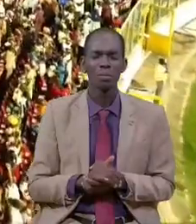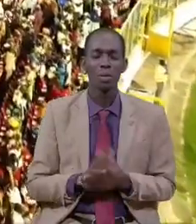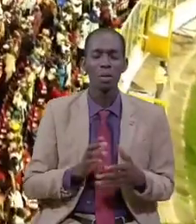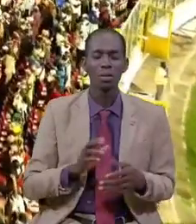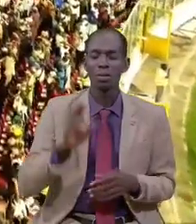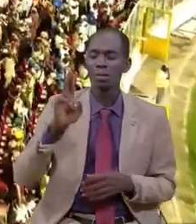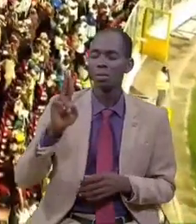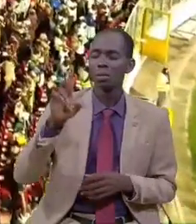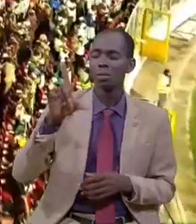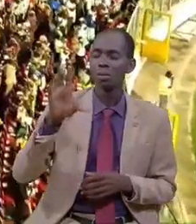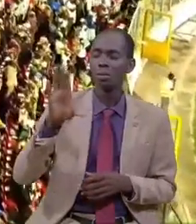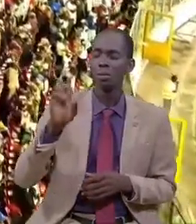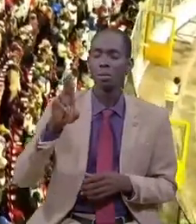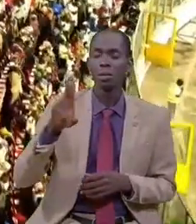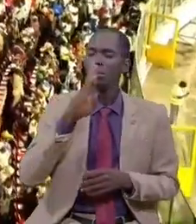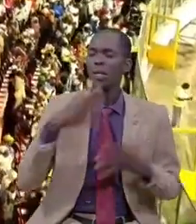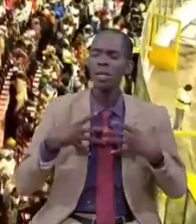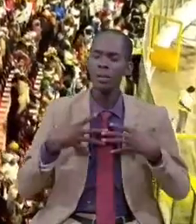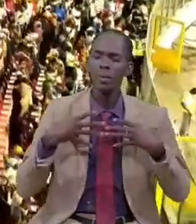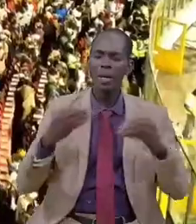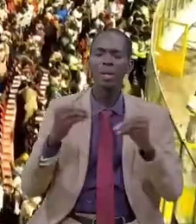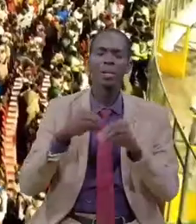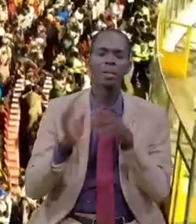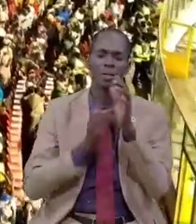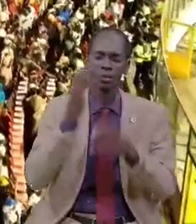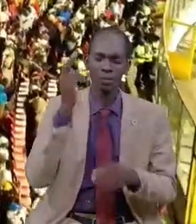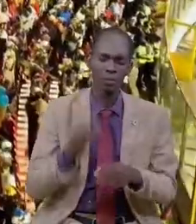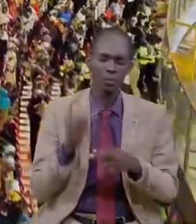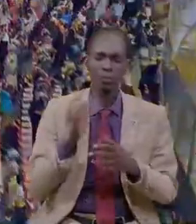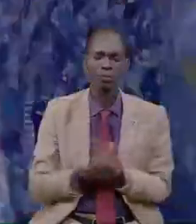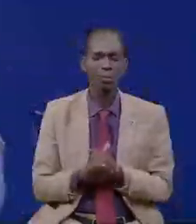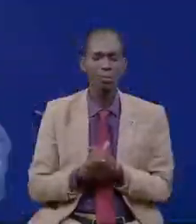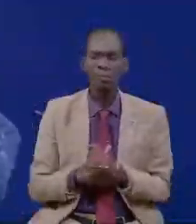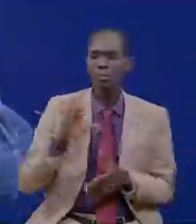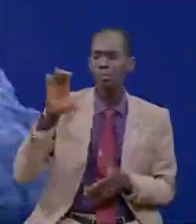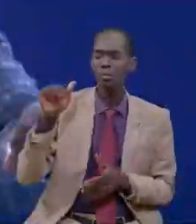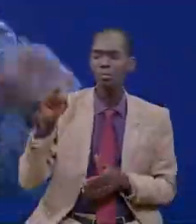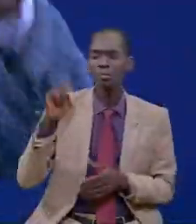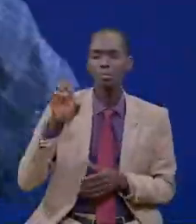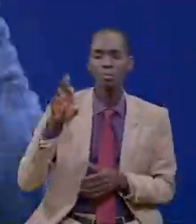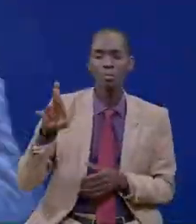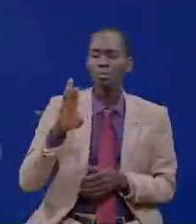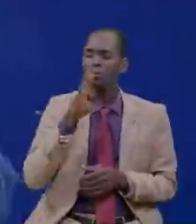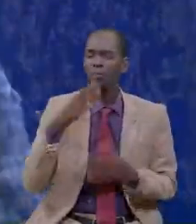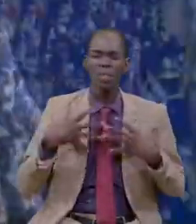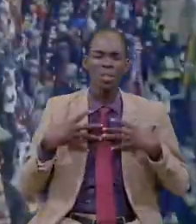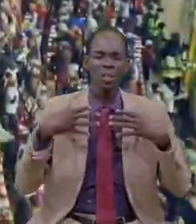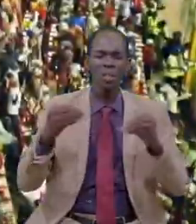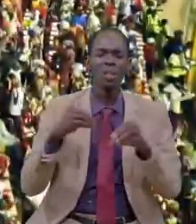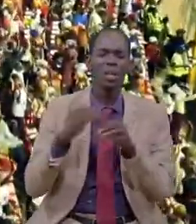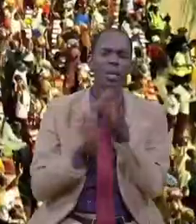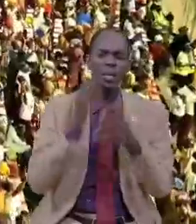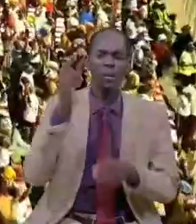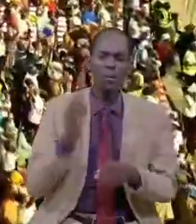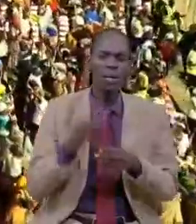be healed in Jesus' name. Ulcer, sois guéri au nom de Jésus. Cancer, be healed in Jesus' name.